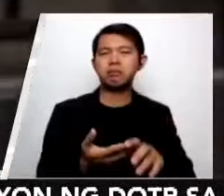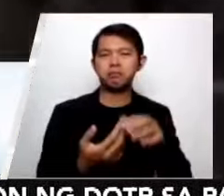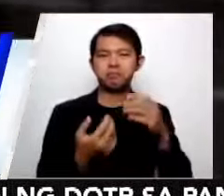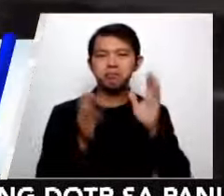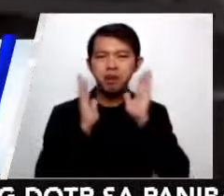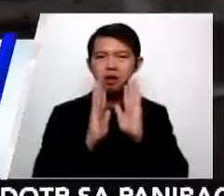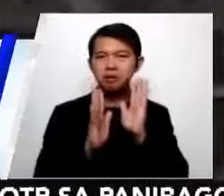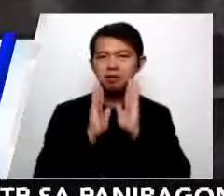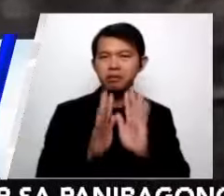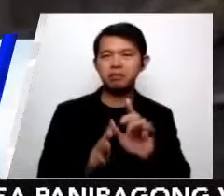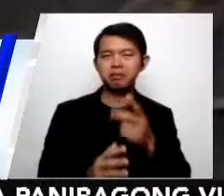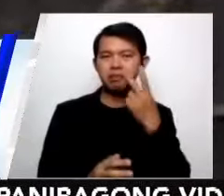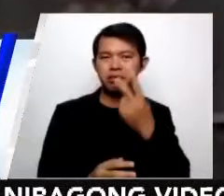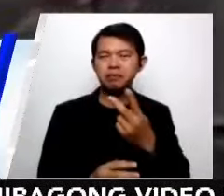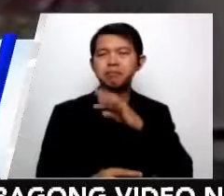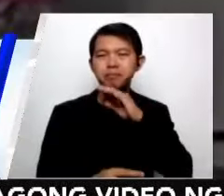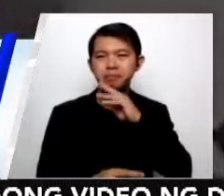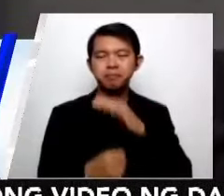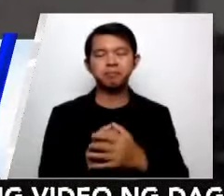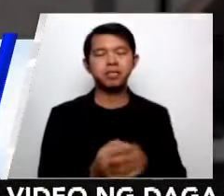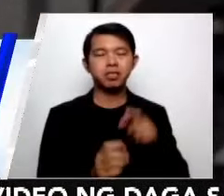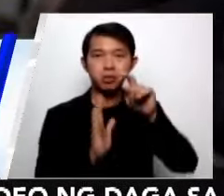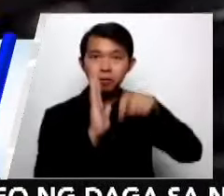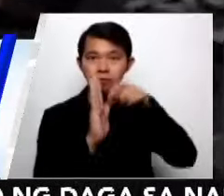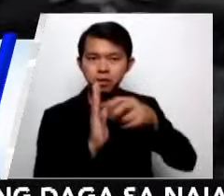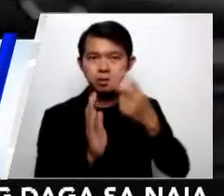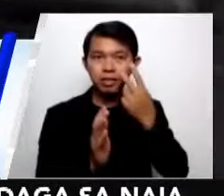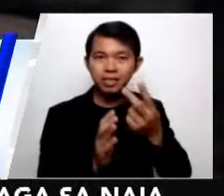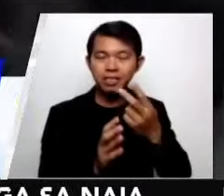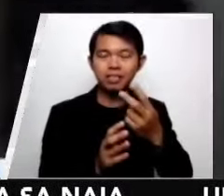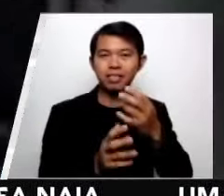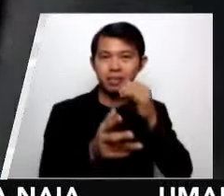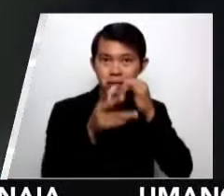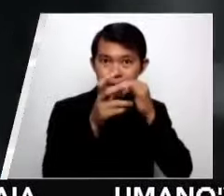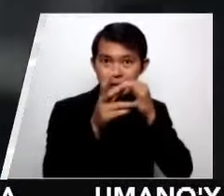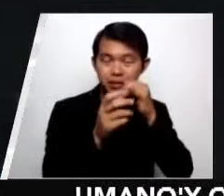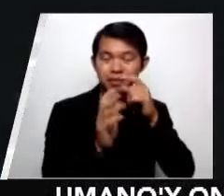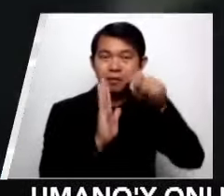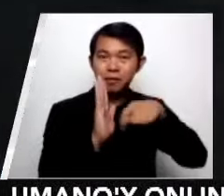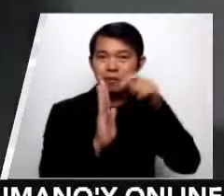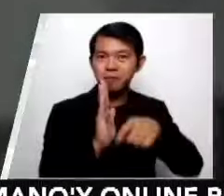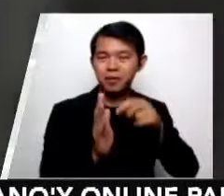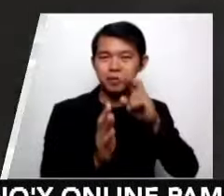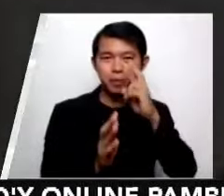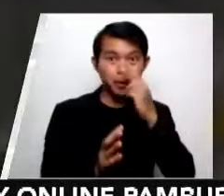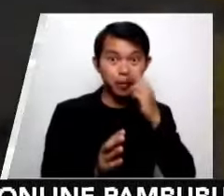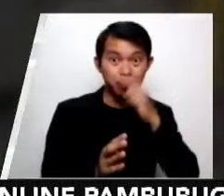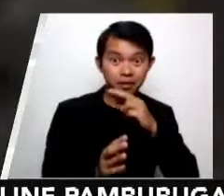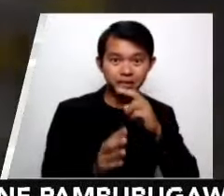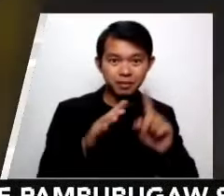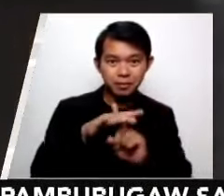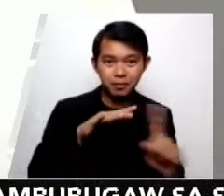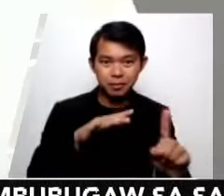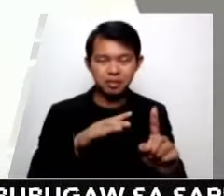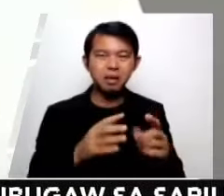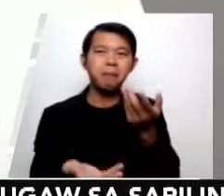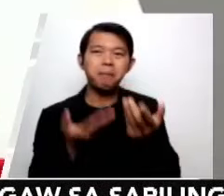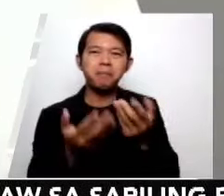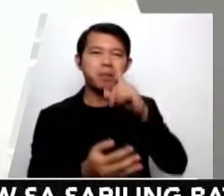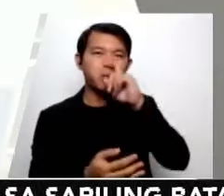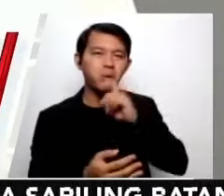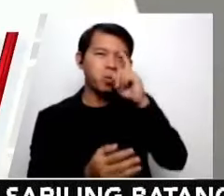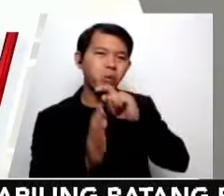ang video kung saan makikita ang isang daga na tumatakbo malapit sa boarding gate sa Terminal 3 ay maaaring lumang video na. It's